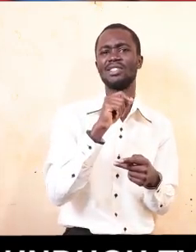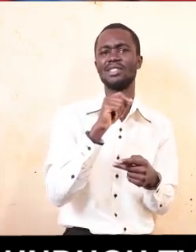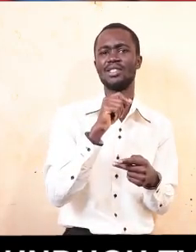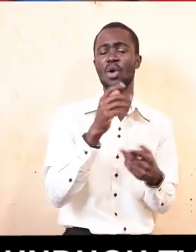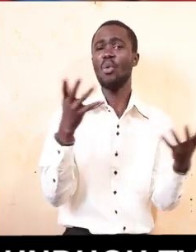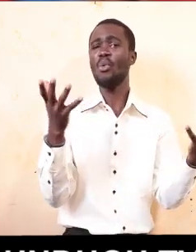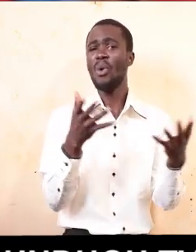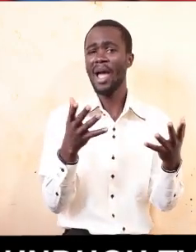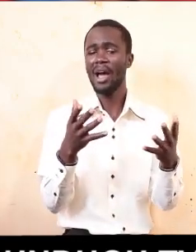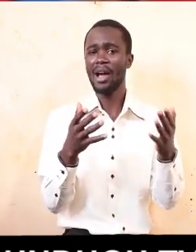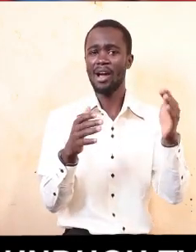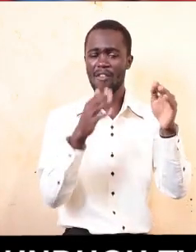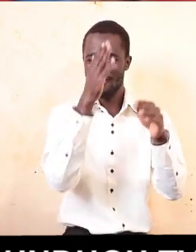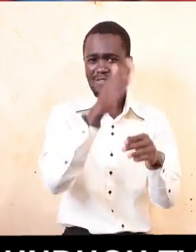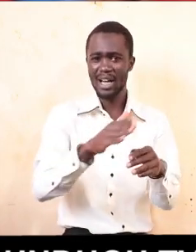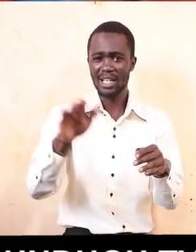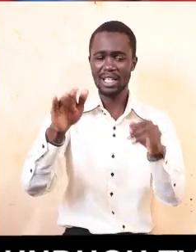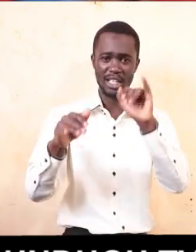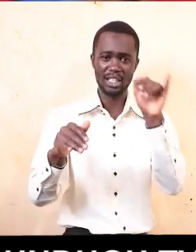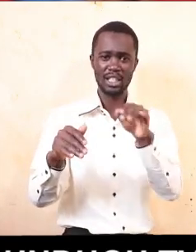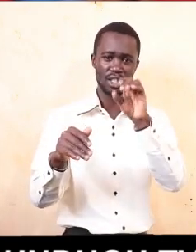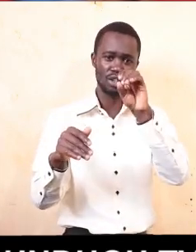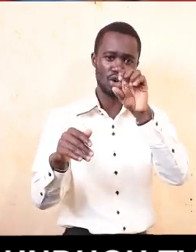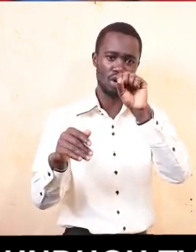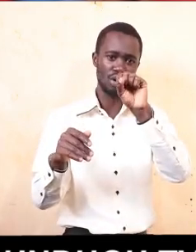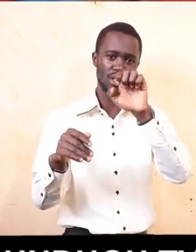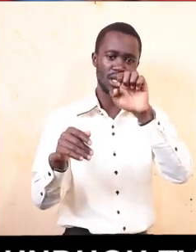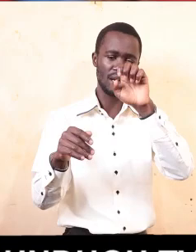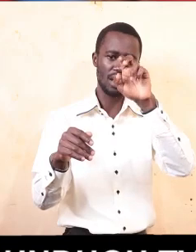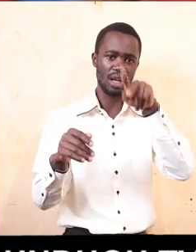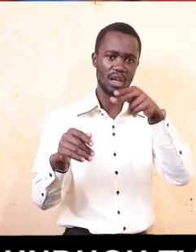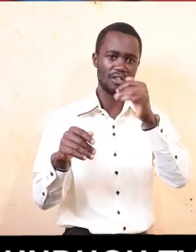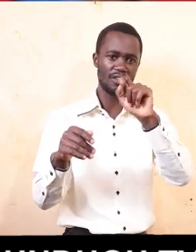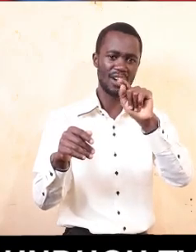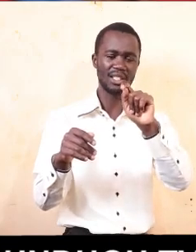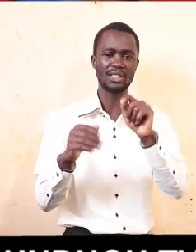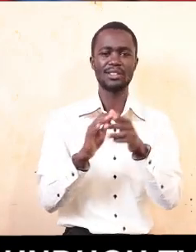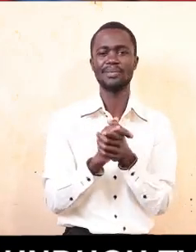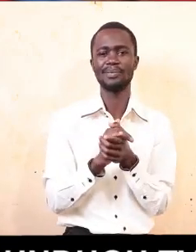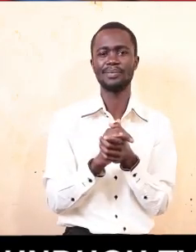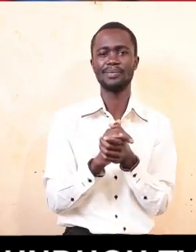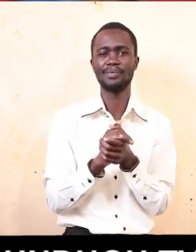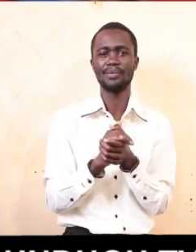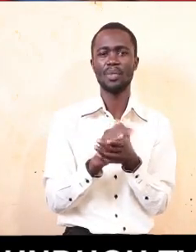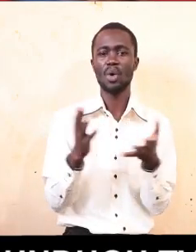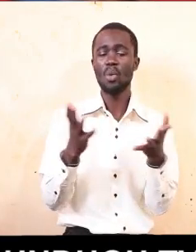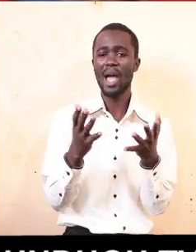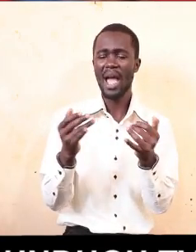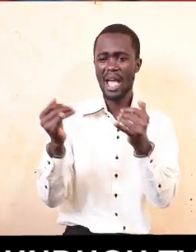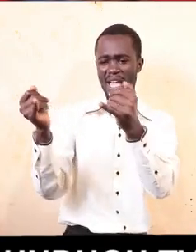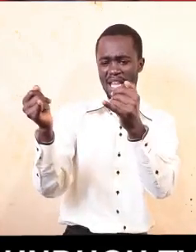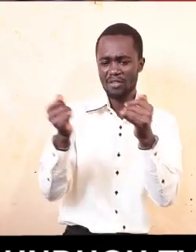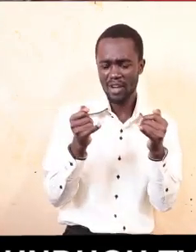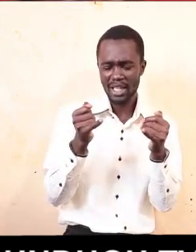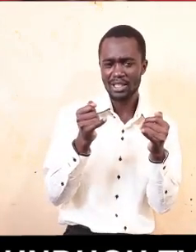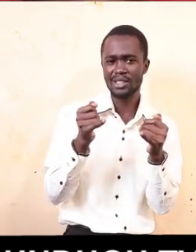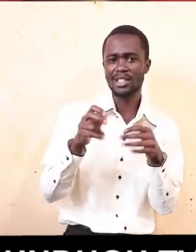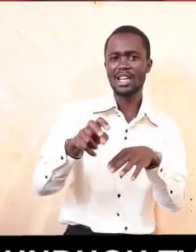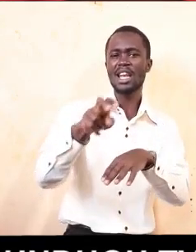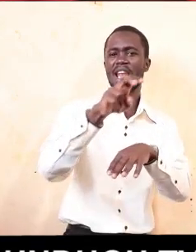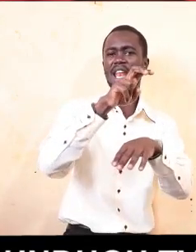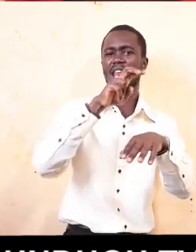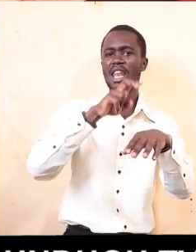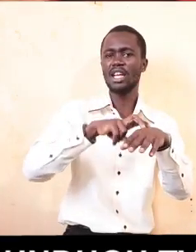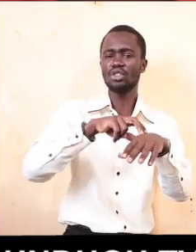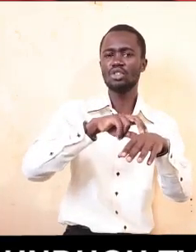mbonde la Yosefati, hii ambao mataifa amewaalika wote, hawa